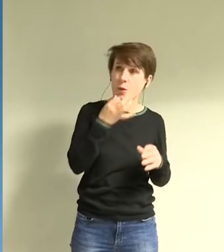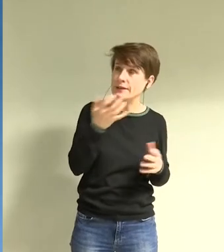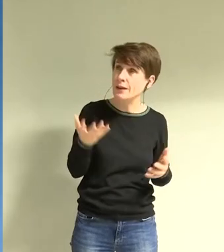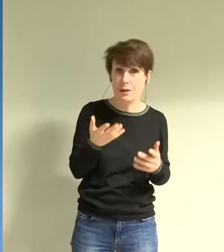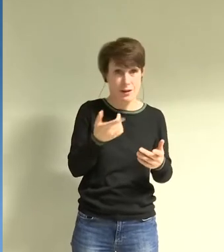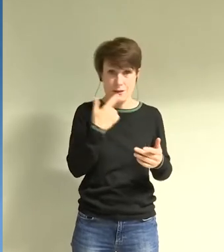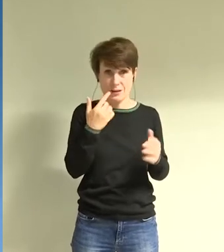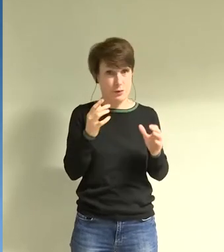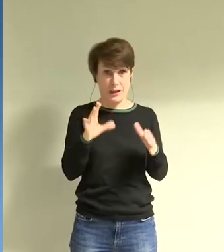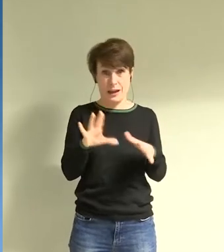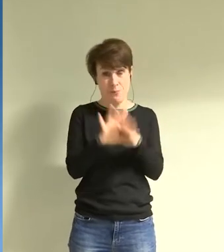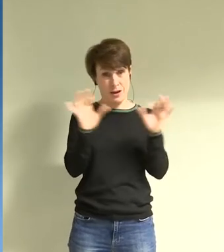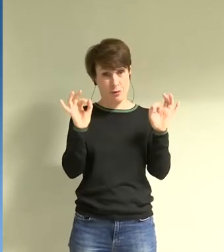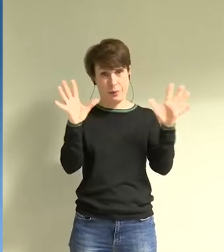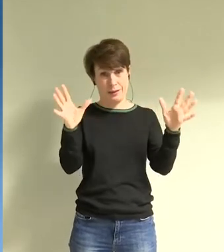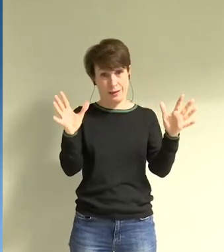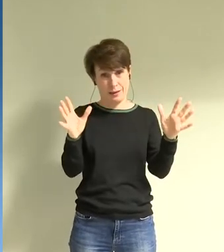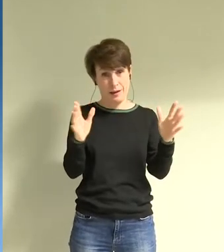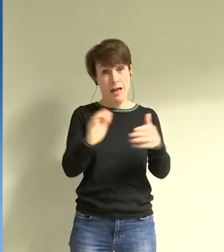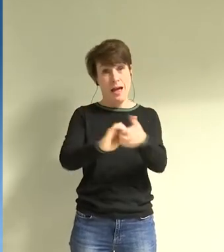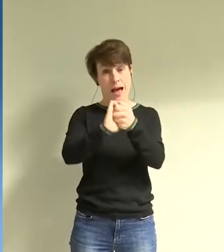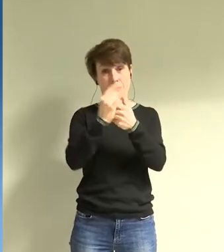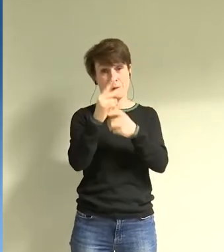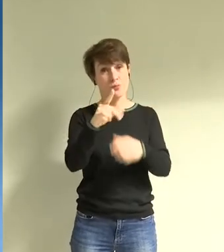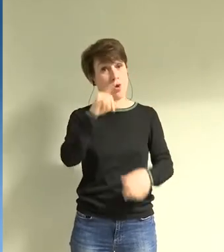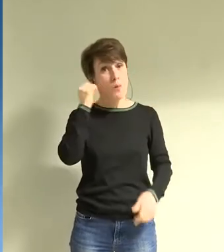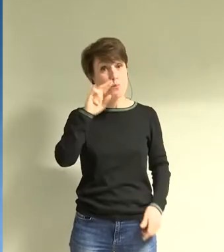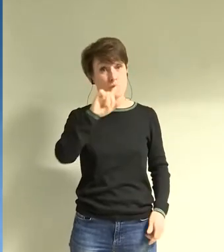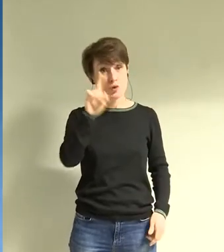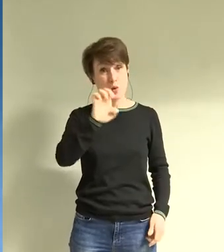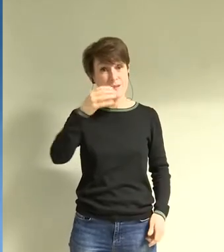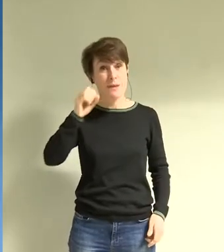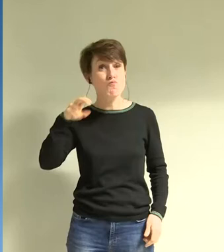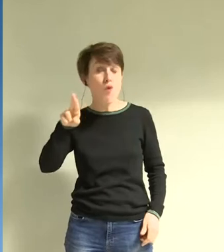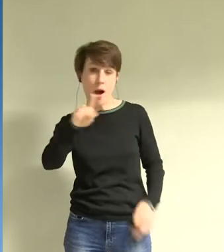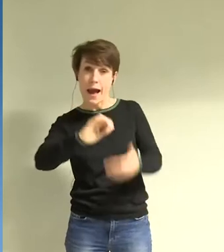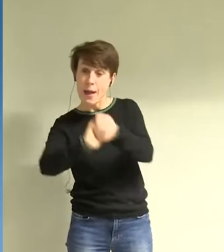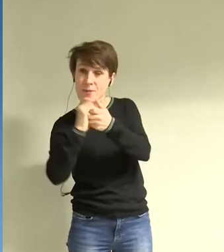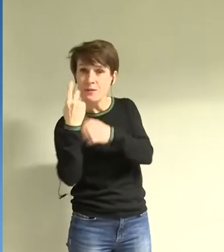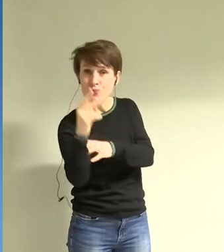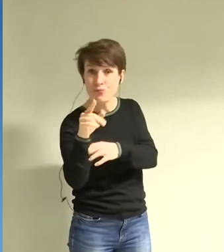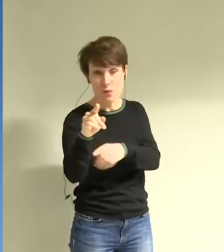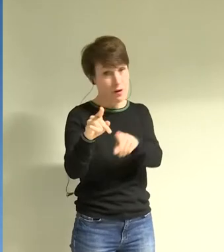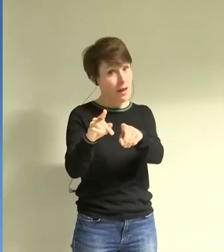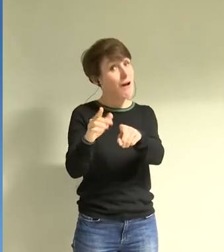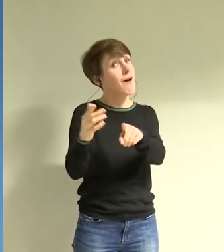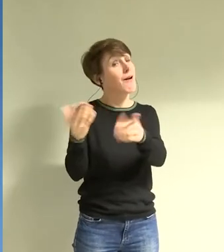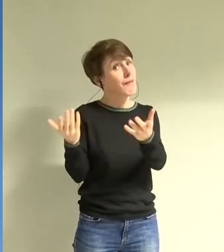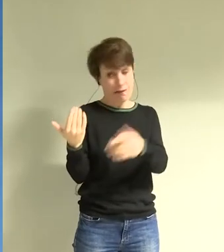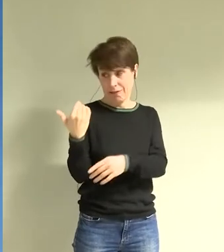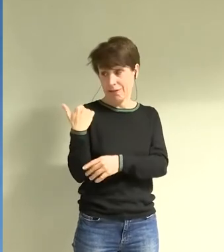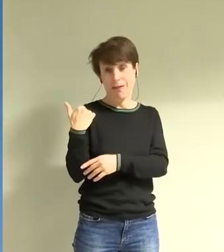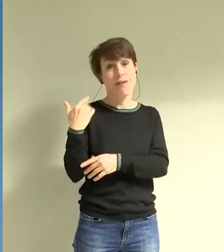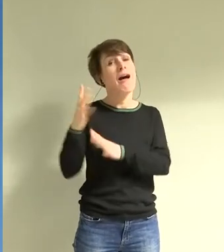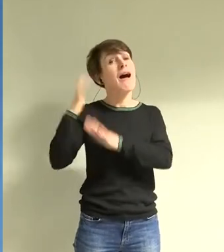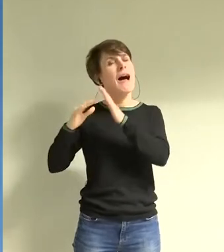à l'image de votre grand ami néo pétainiste eric zemmour monsieur réunion avec qui vous étiez encore assez sain pour débattre à